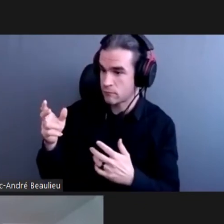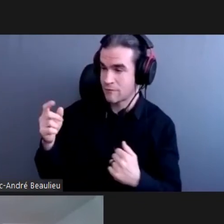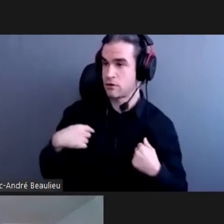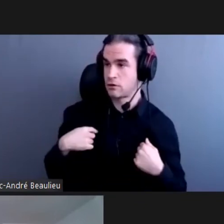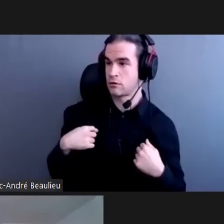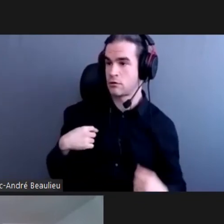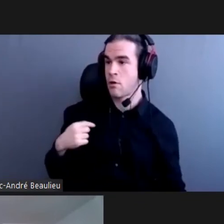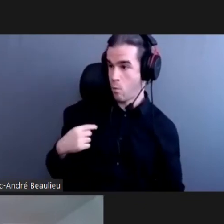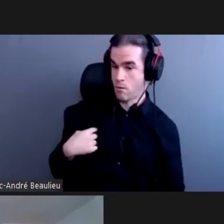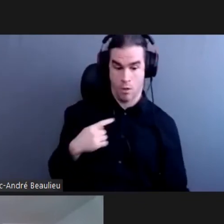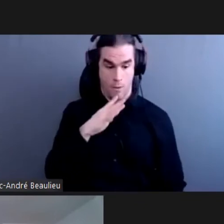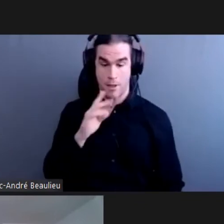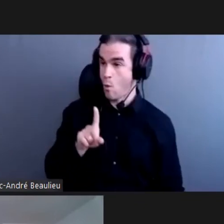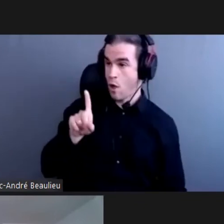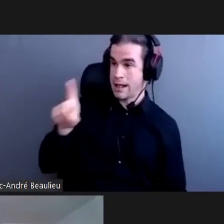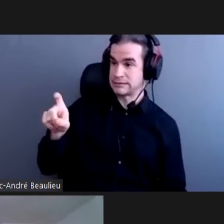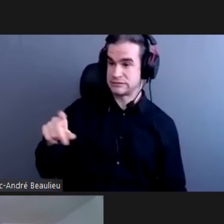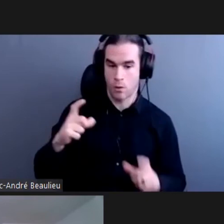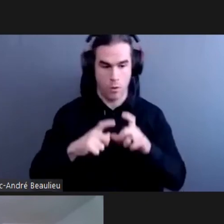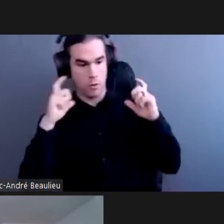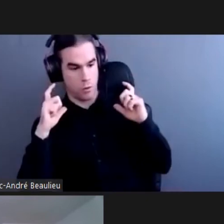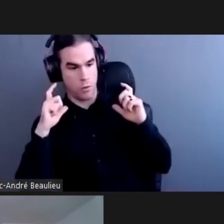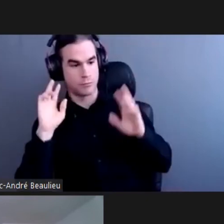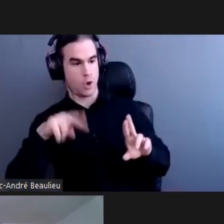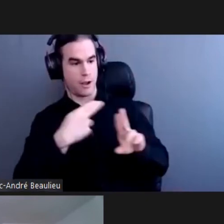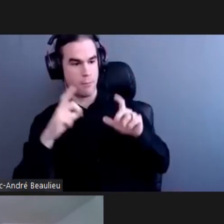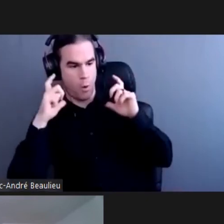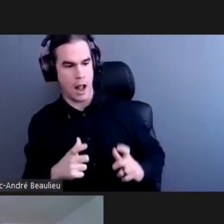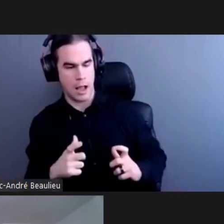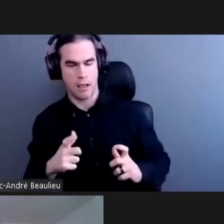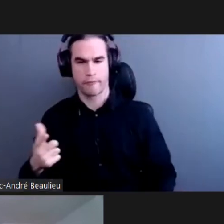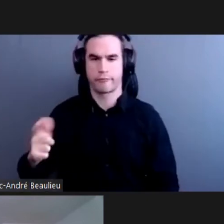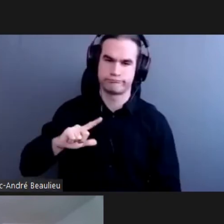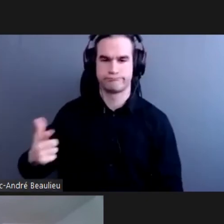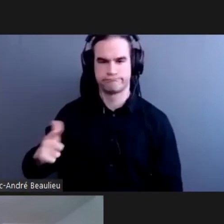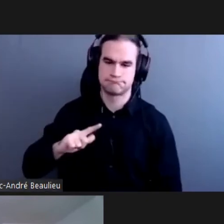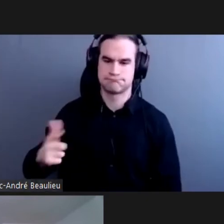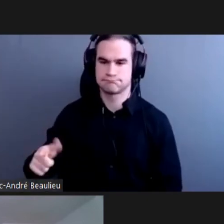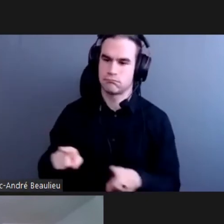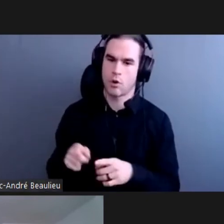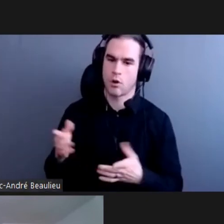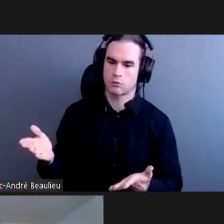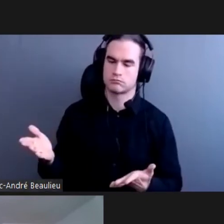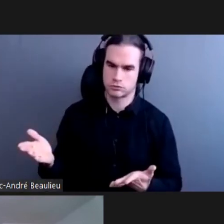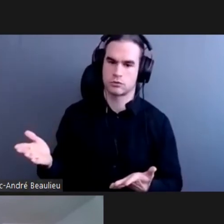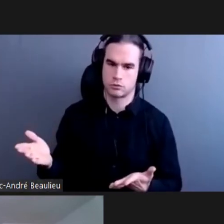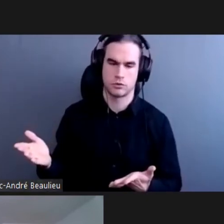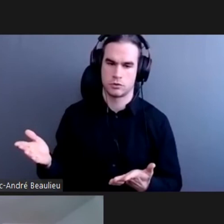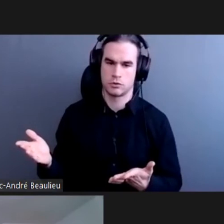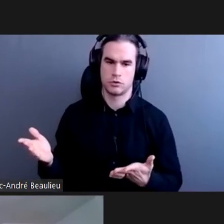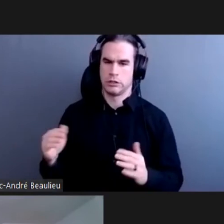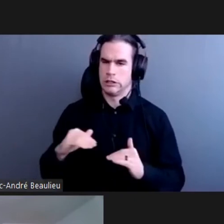question, elle le remettait, elle l'enlevait. On s'est organisé comme ça, mais c'est toutes